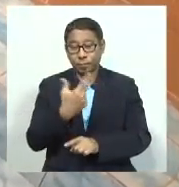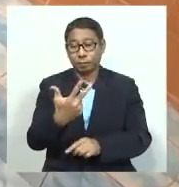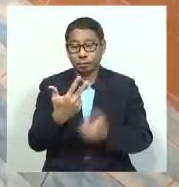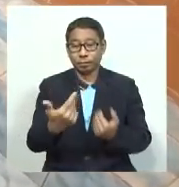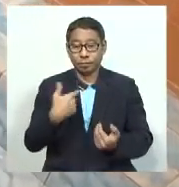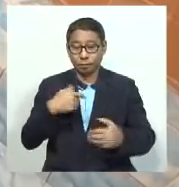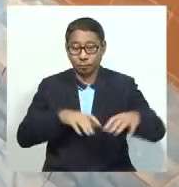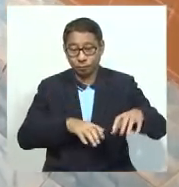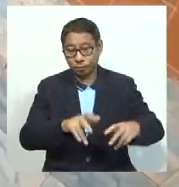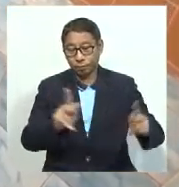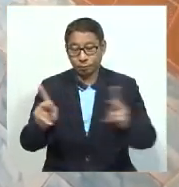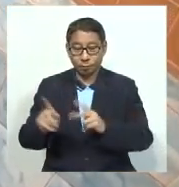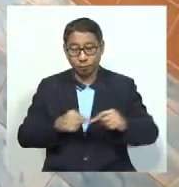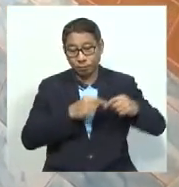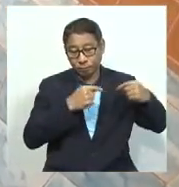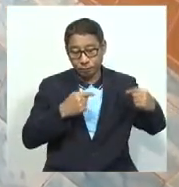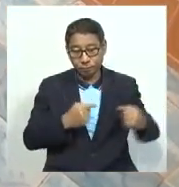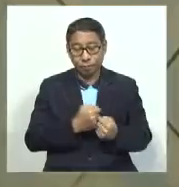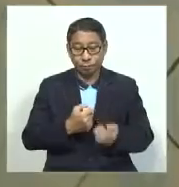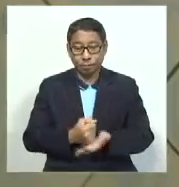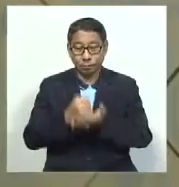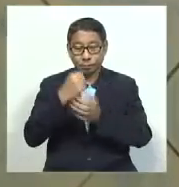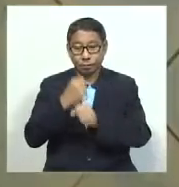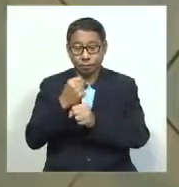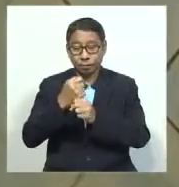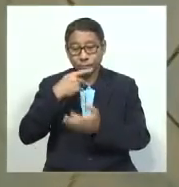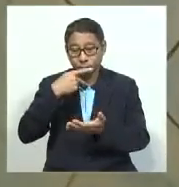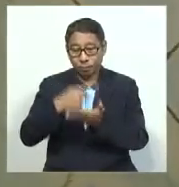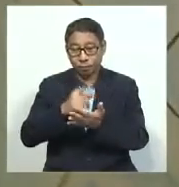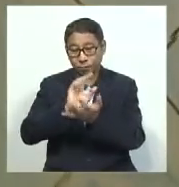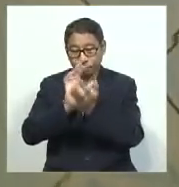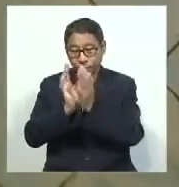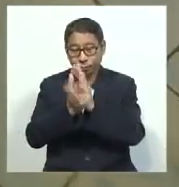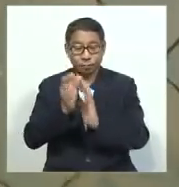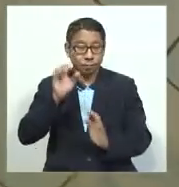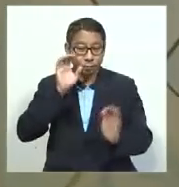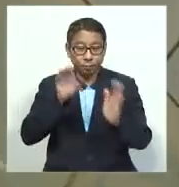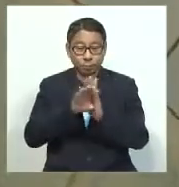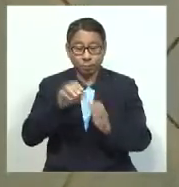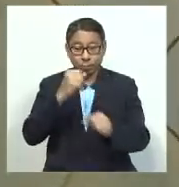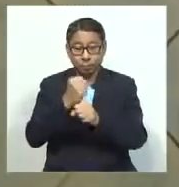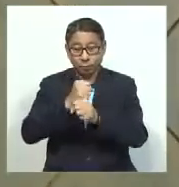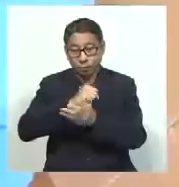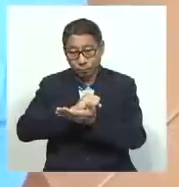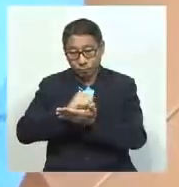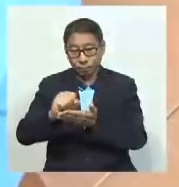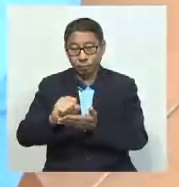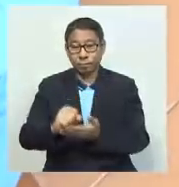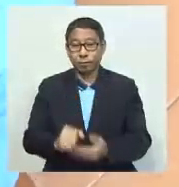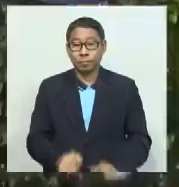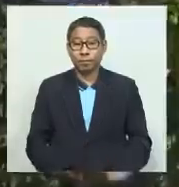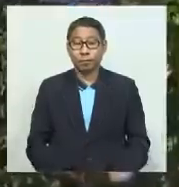กิจกรรมรวมพลังจิตอาสาร่วมกิจกรรมบำเพ็ญประโยชน์ปรับปรุงภูมิทัศน์และทำความสะอาดพื้น